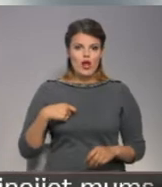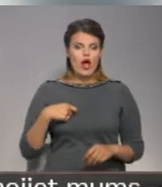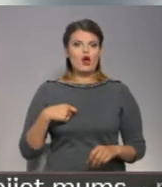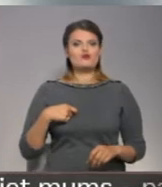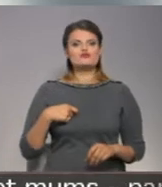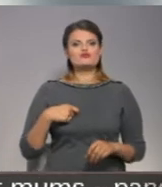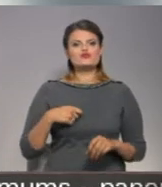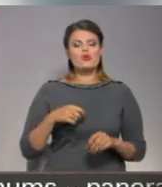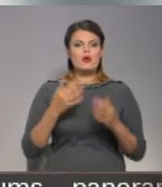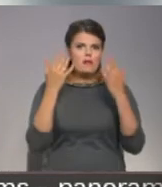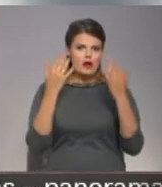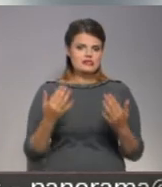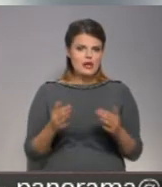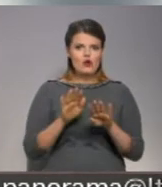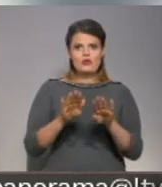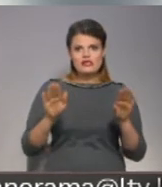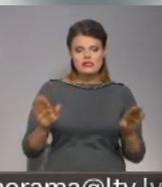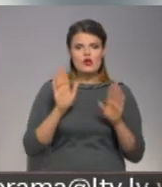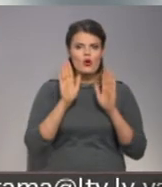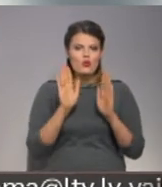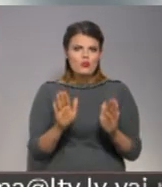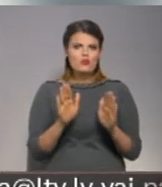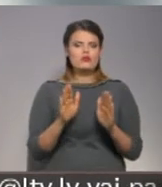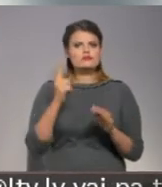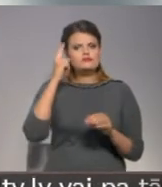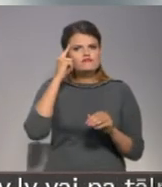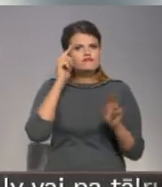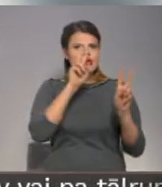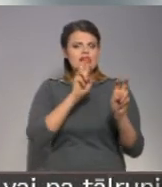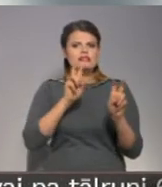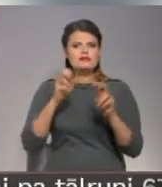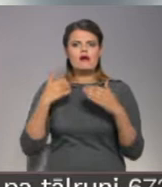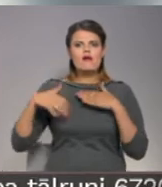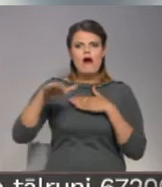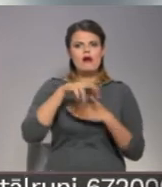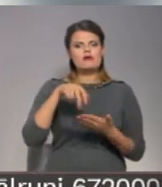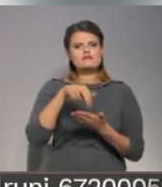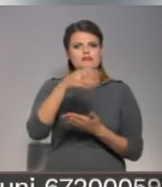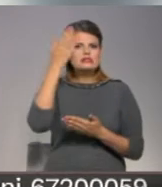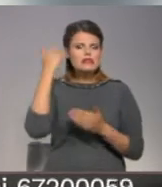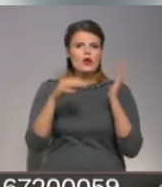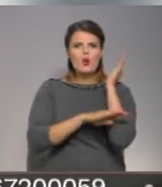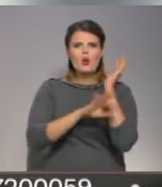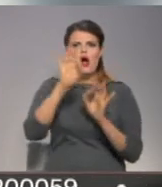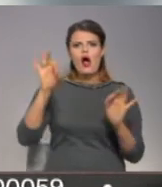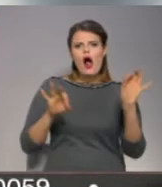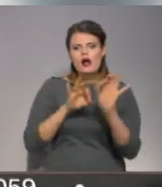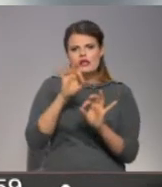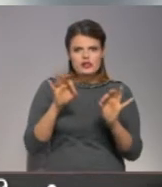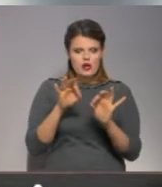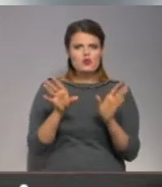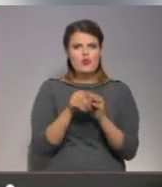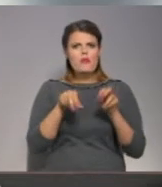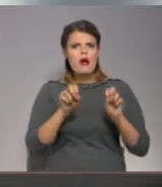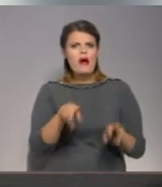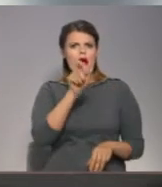koka arhitektūra un kopā ar ekspertiem meklēt risinājumu tās saglabāšanā. Šādā pusē sadarbības starp pašvaldību un augstskolām ir